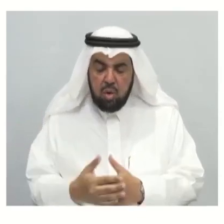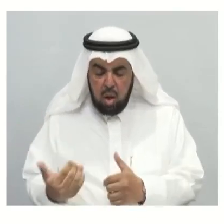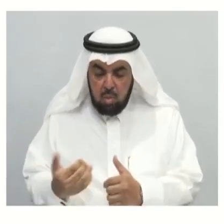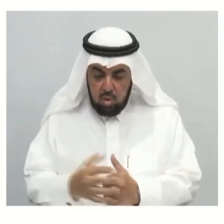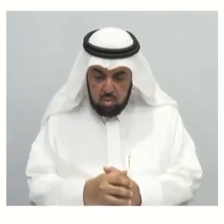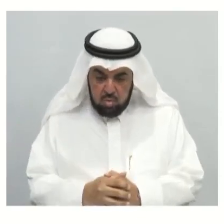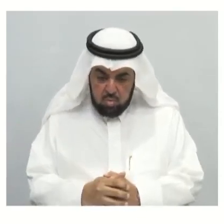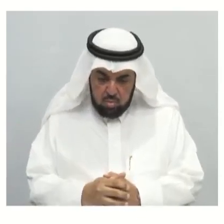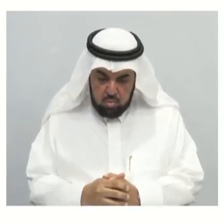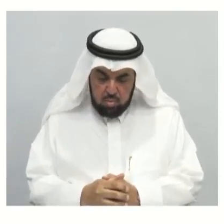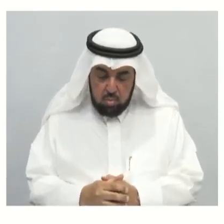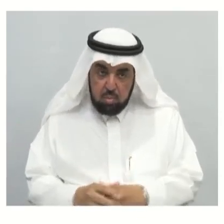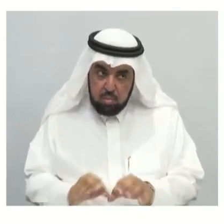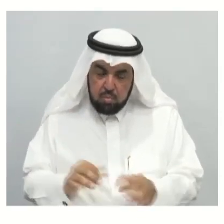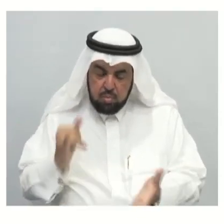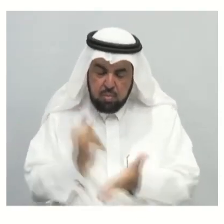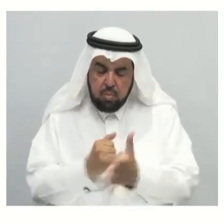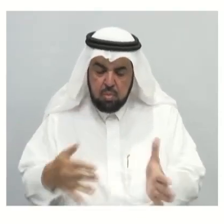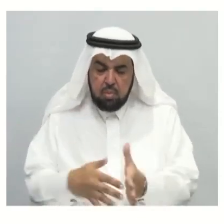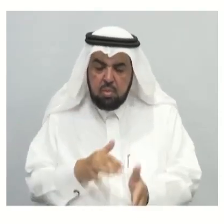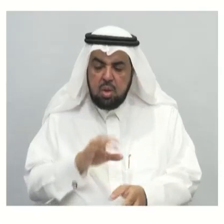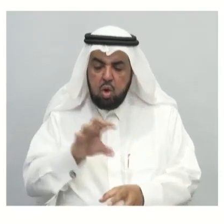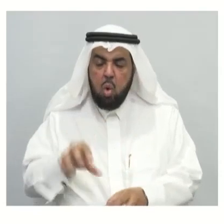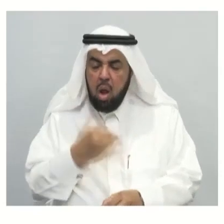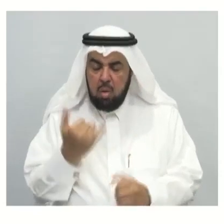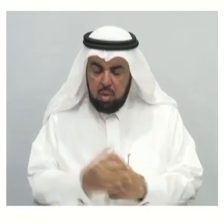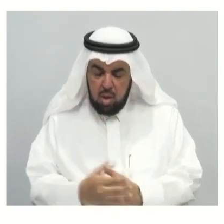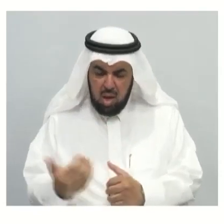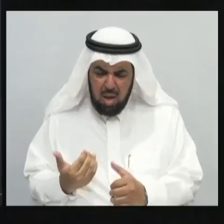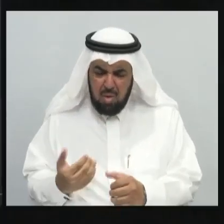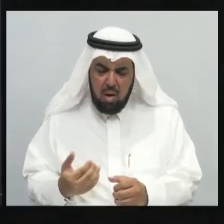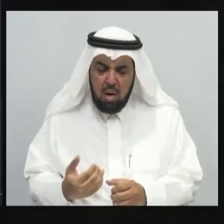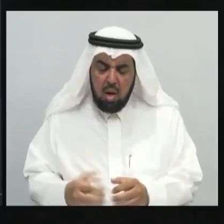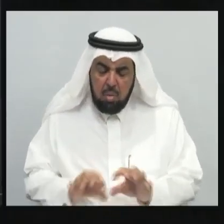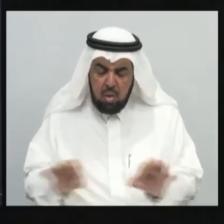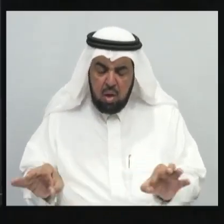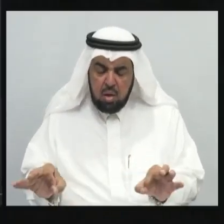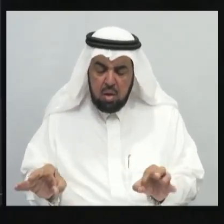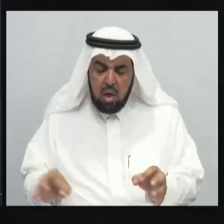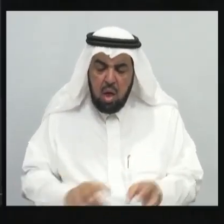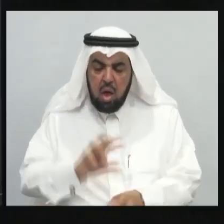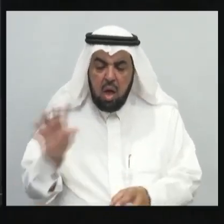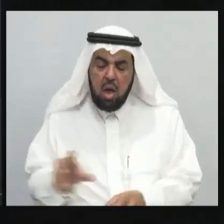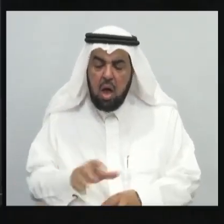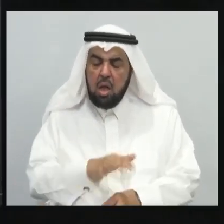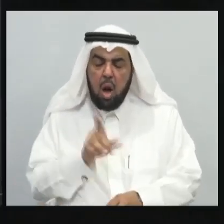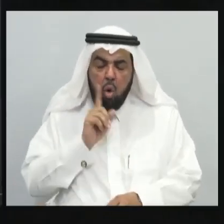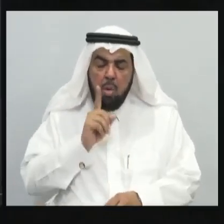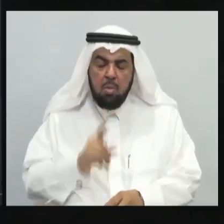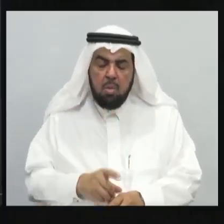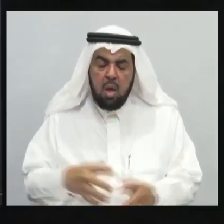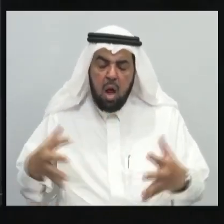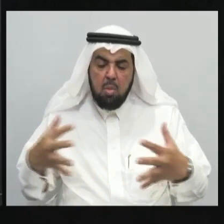اذا قامت وتاس جامعه الدول العربيه قبل نشاه وقيام هيئه الامم المتحده